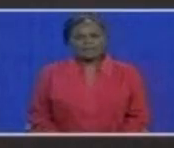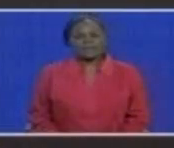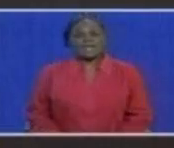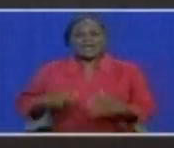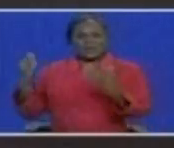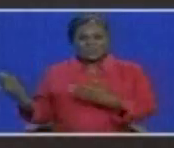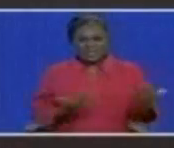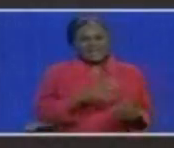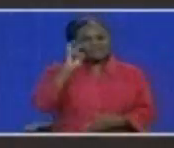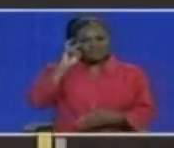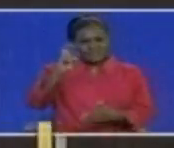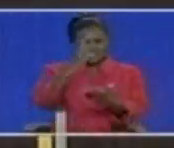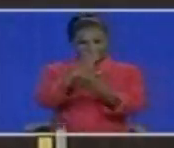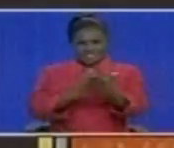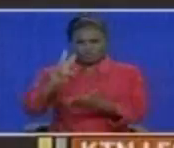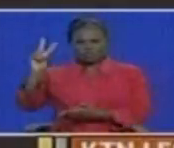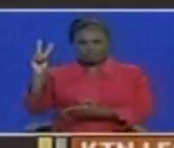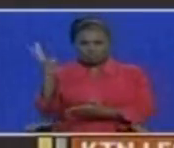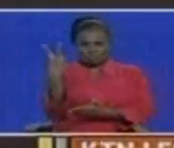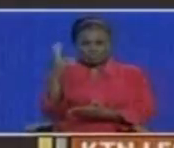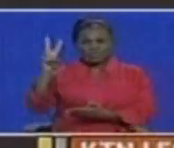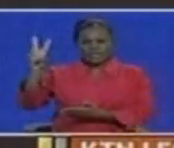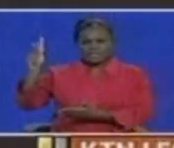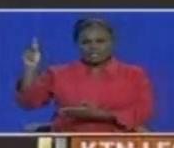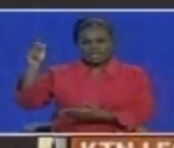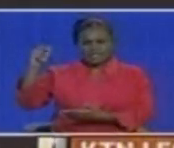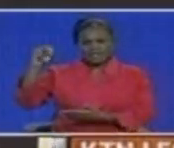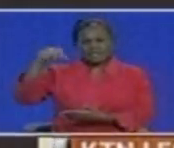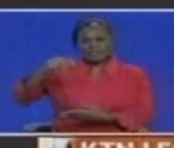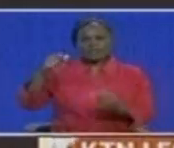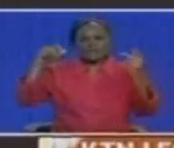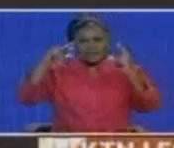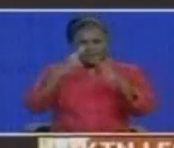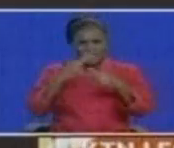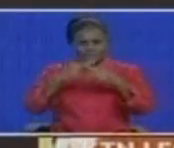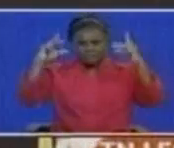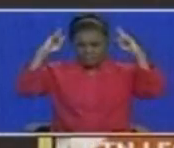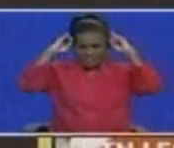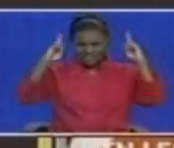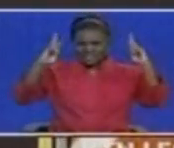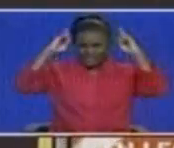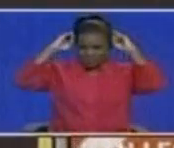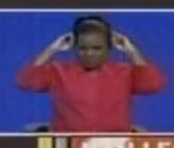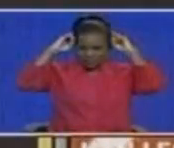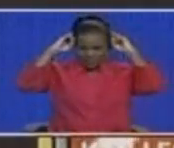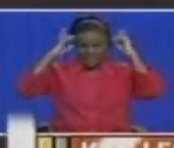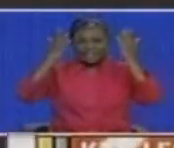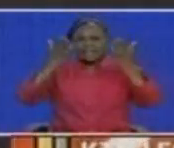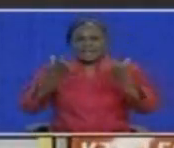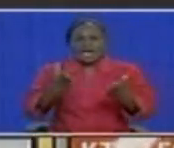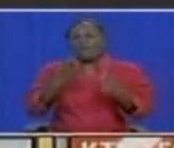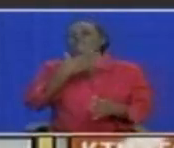karibu mtazamaji katika awamu ya pili ya KTN Leo Wikendi. Jina langu ni Mashirima Kapombe. Hatimaye